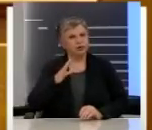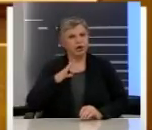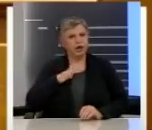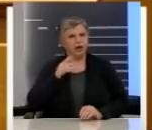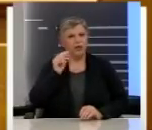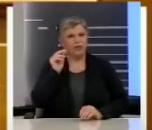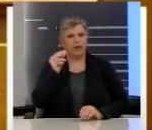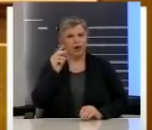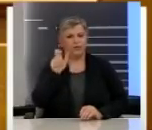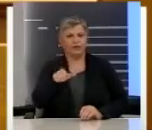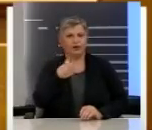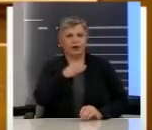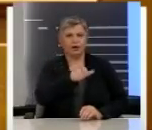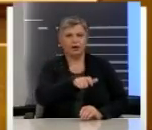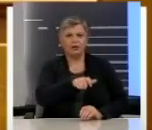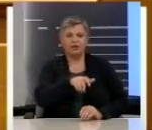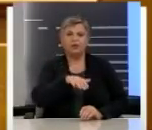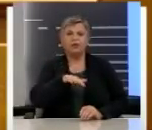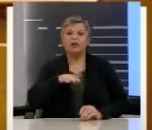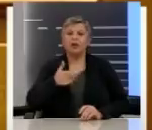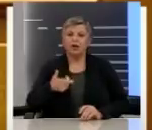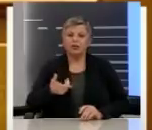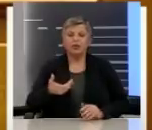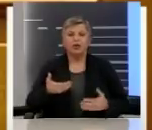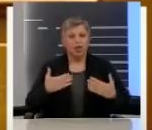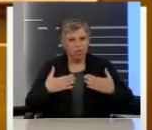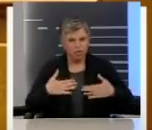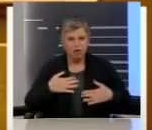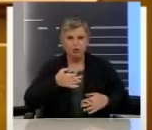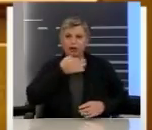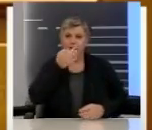θέλουμε να αυτοπροσδιοριζόμαστε πολιτικά,